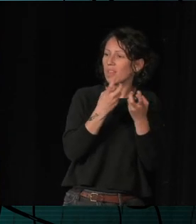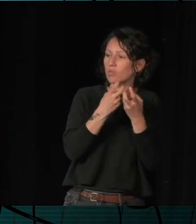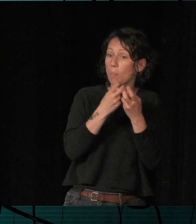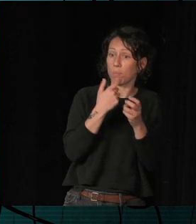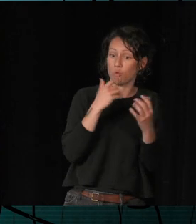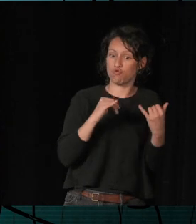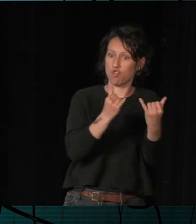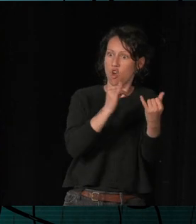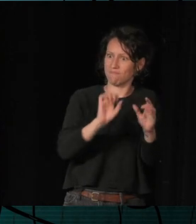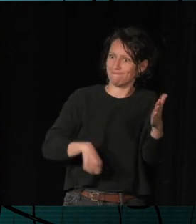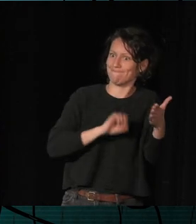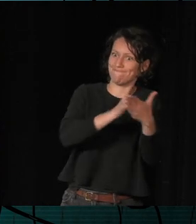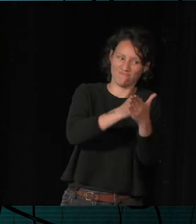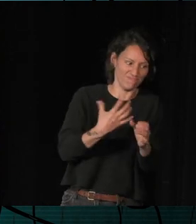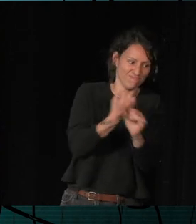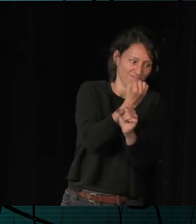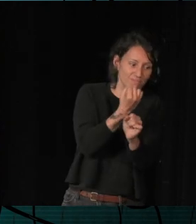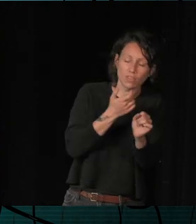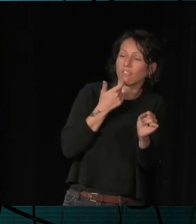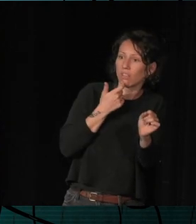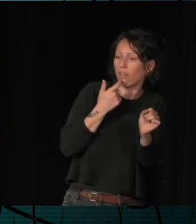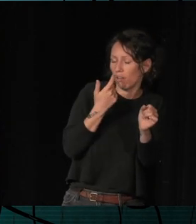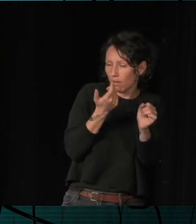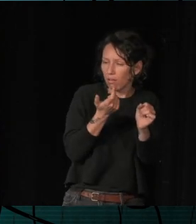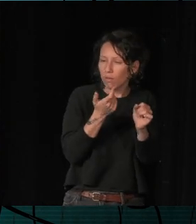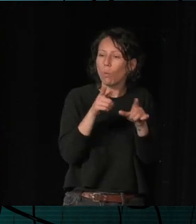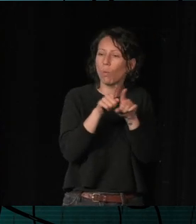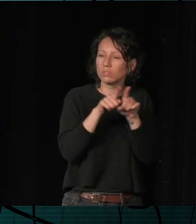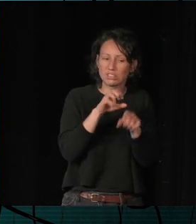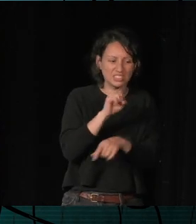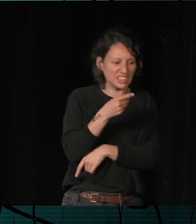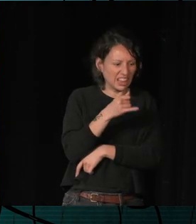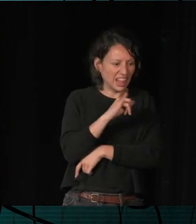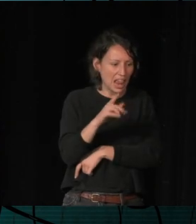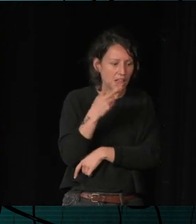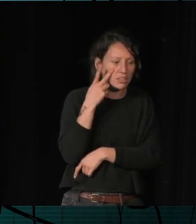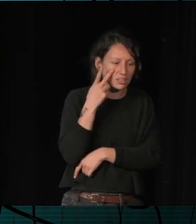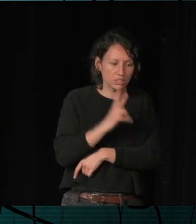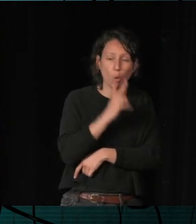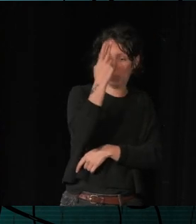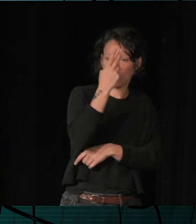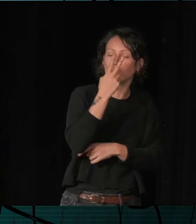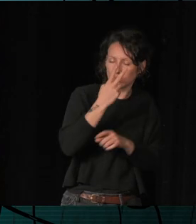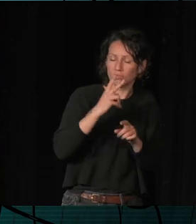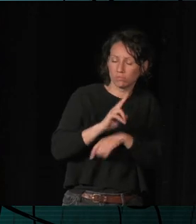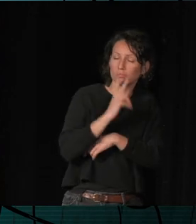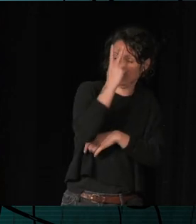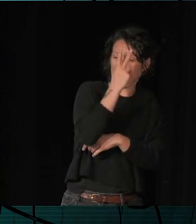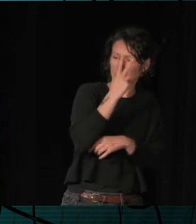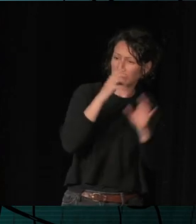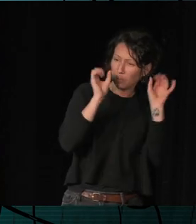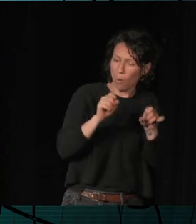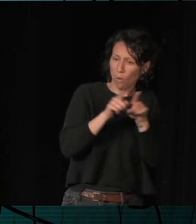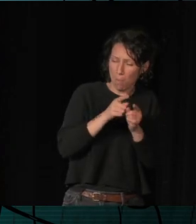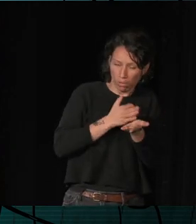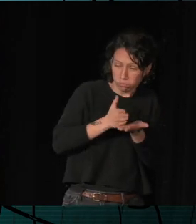game, de la notion de skill et du fun pur et dur, mais d'une définition souvent un petit peu un